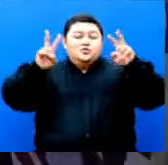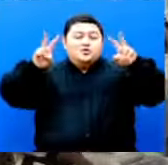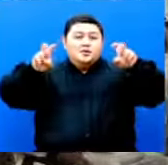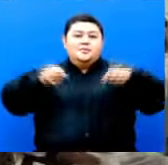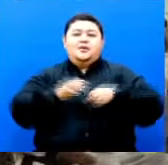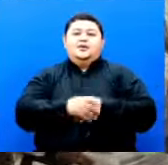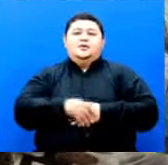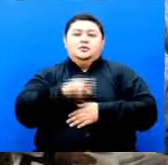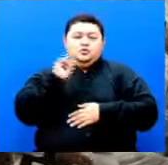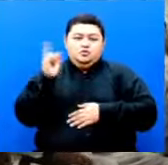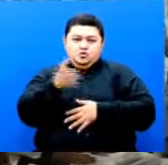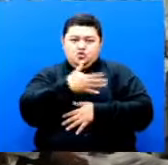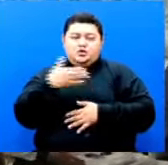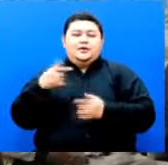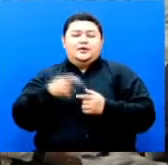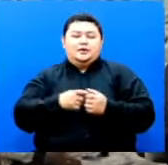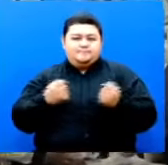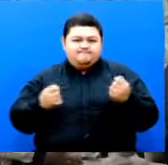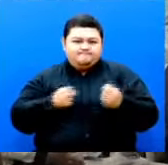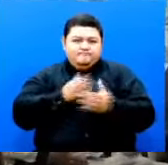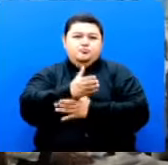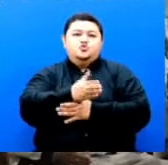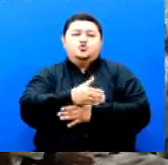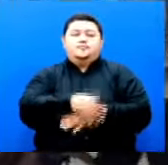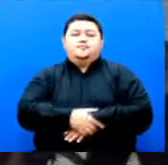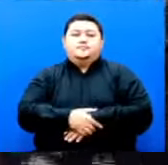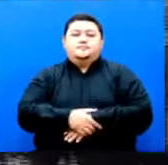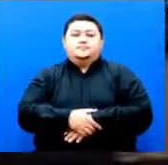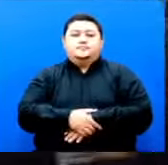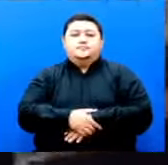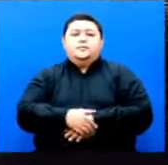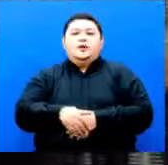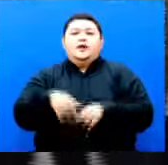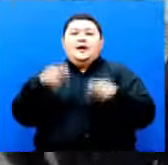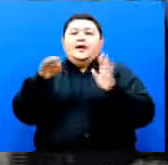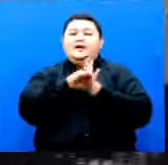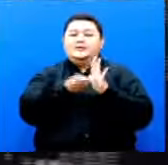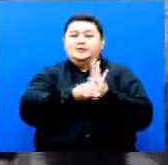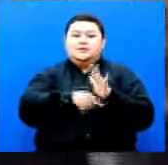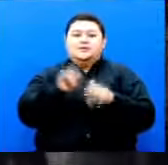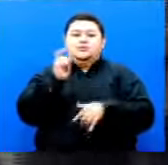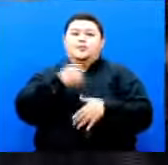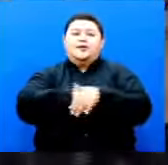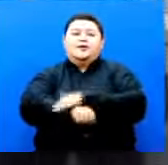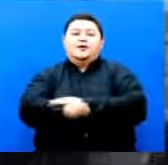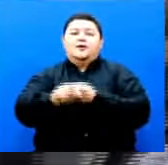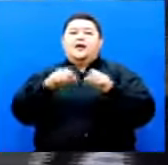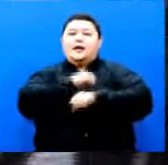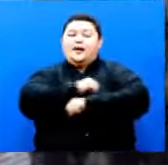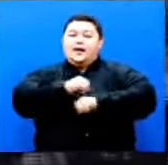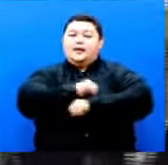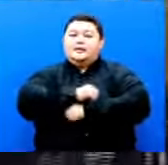Semangat Nusantara Menembus Batas, Peparnas ini tidak hanya menjadi ajang untuk melahirkan atlet-atlet